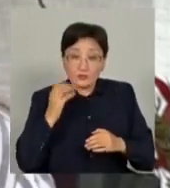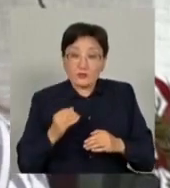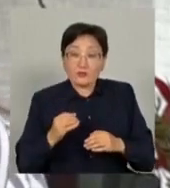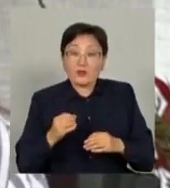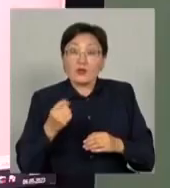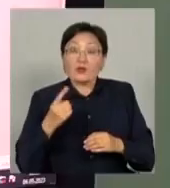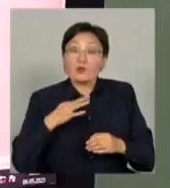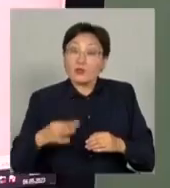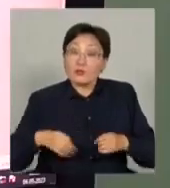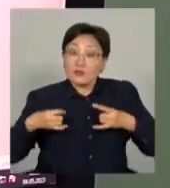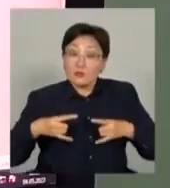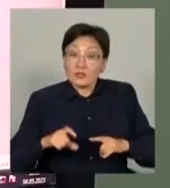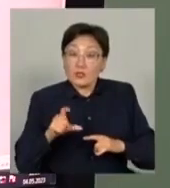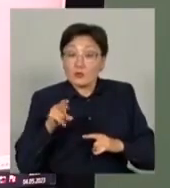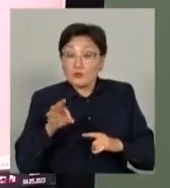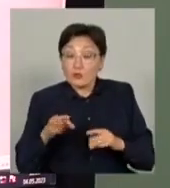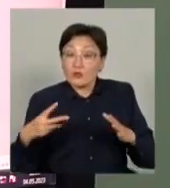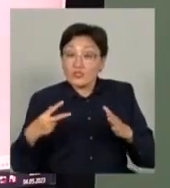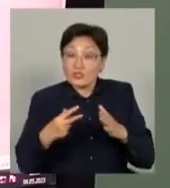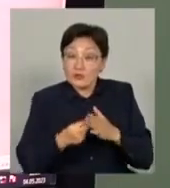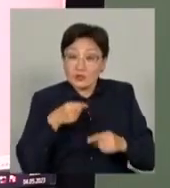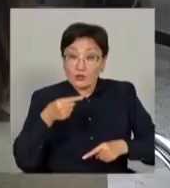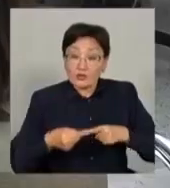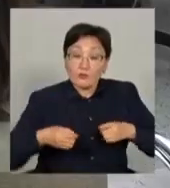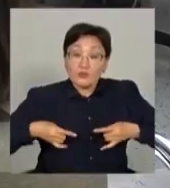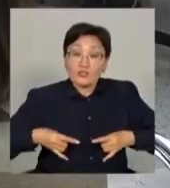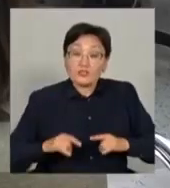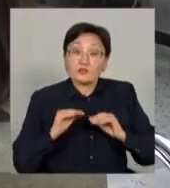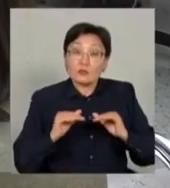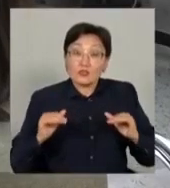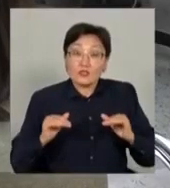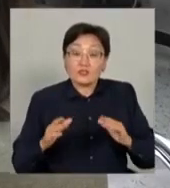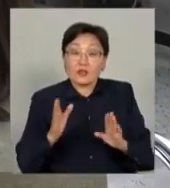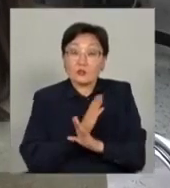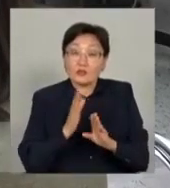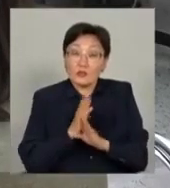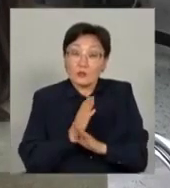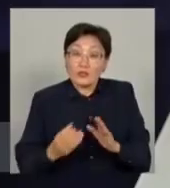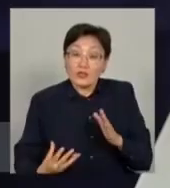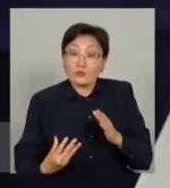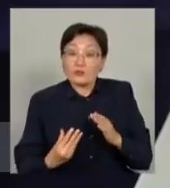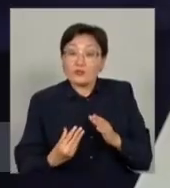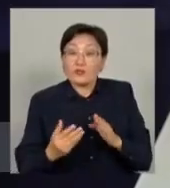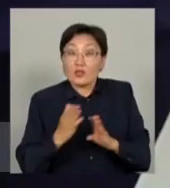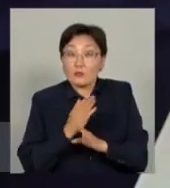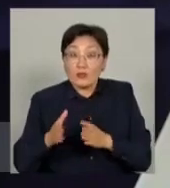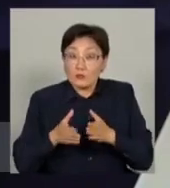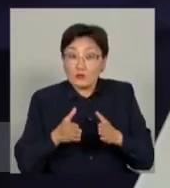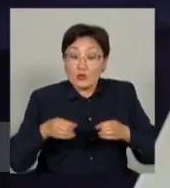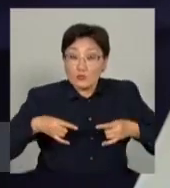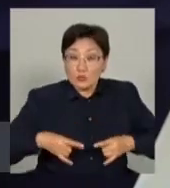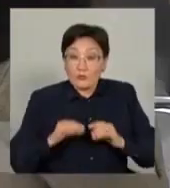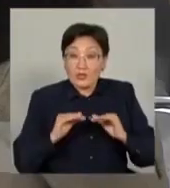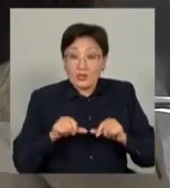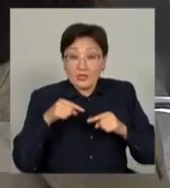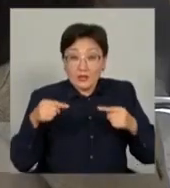келіп отырмын. Экстракорпоральды ұрықтандыру арқылы дүниеге келгендердің табиғи жолмен құрсаққа біткен балалардан айырмашылығы жоқ екені жылдар